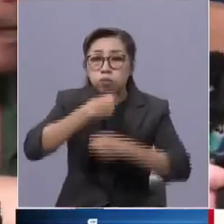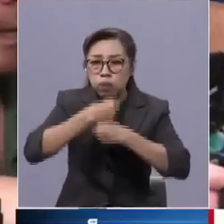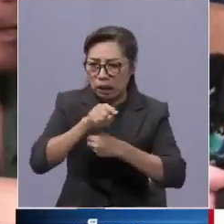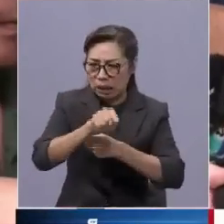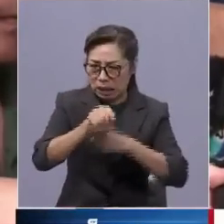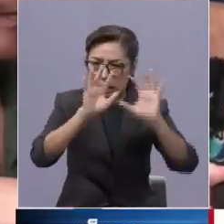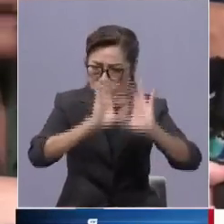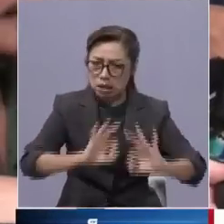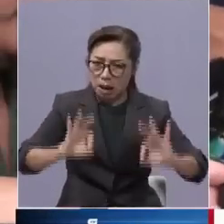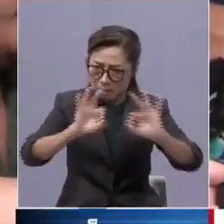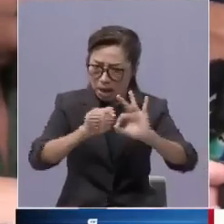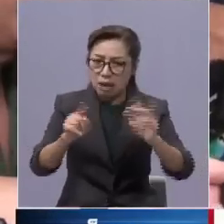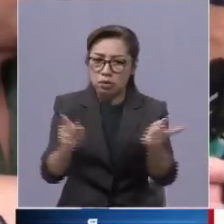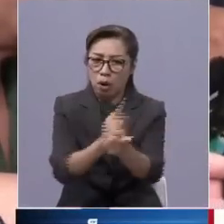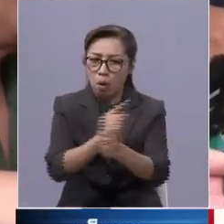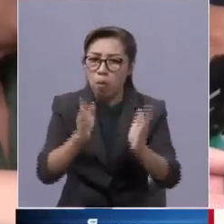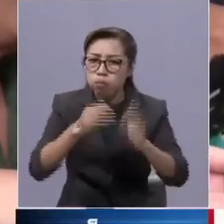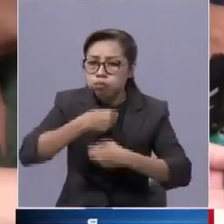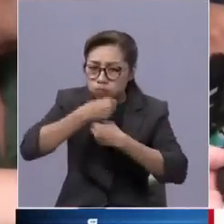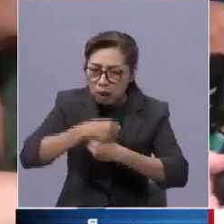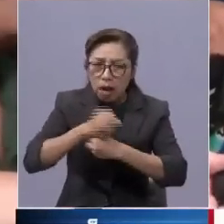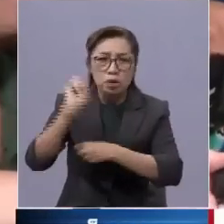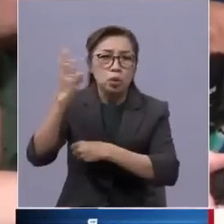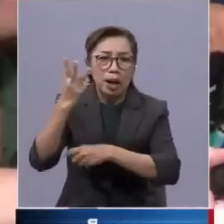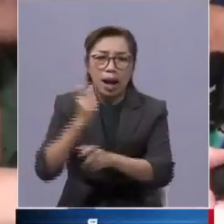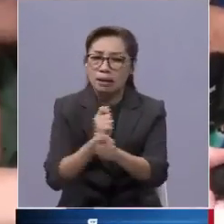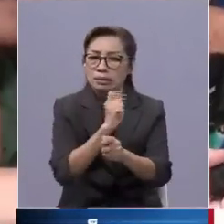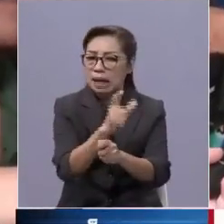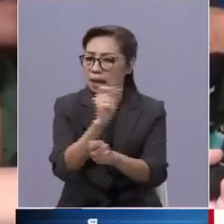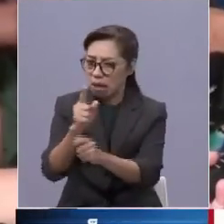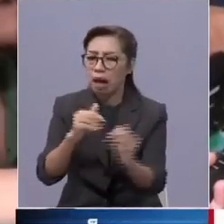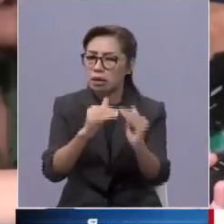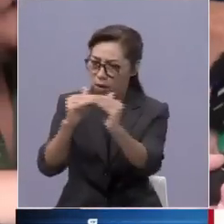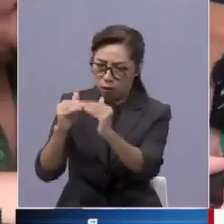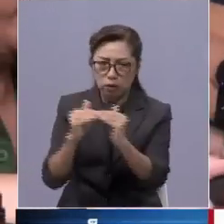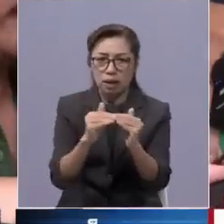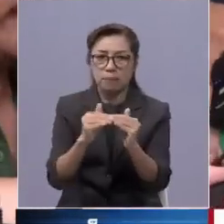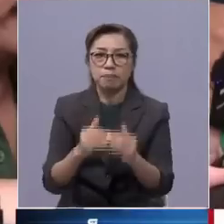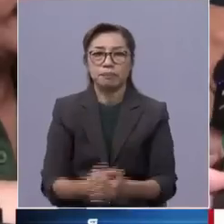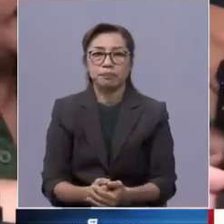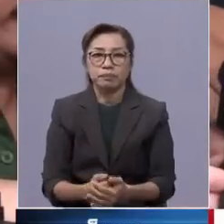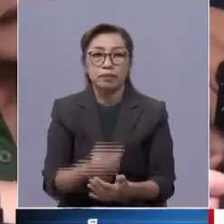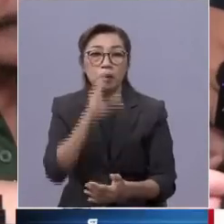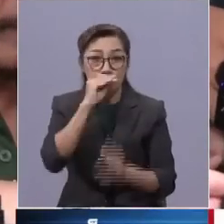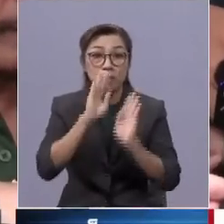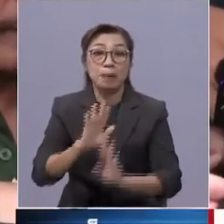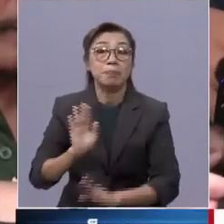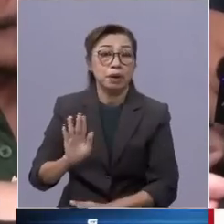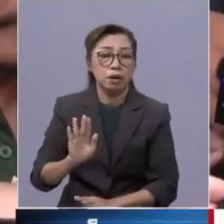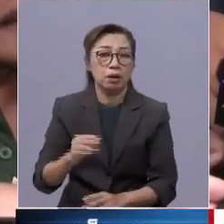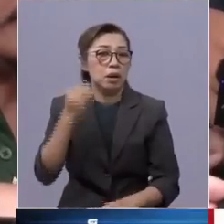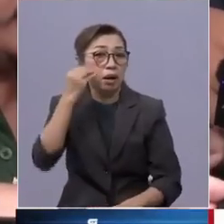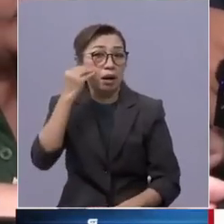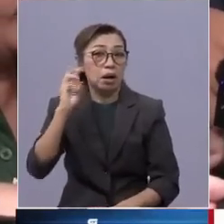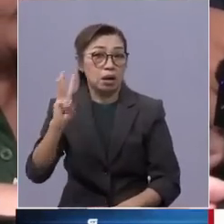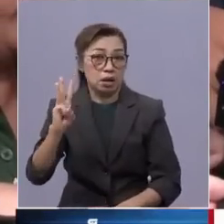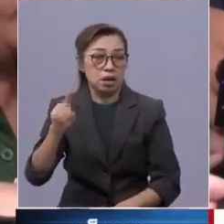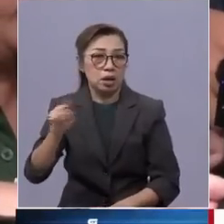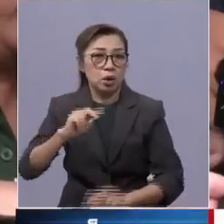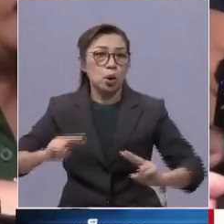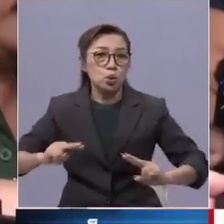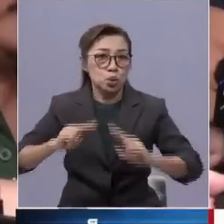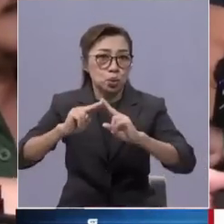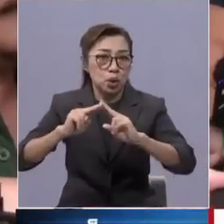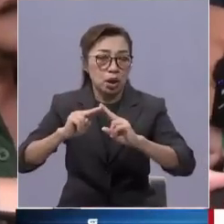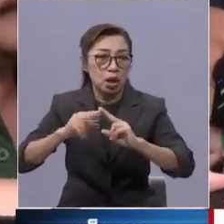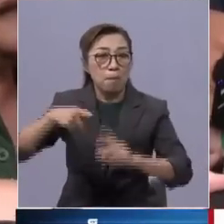สิ่งที่สำคัญจะให้สวัสดิการอย่างเท่าเทียมนะครับกับคนทุกคนพูดแบบนั้นนะครับคุณวราวุฒิศิลปะอาชารัฐมนตรี